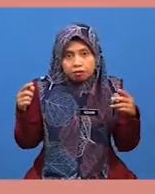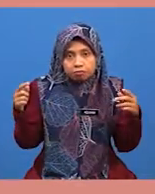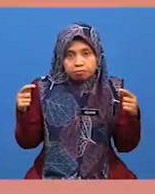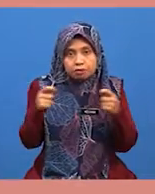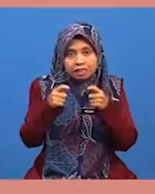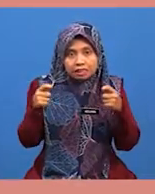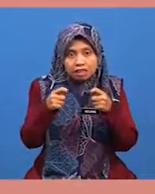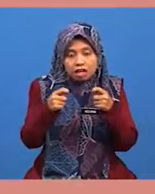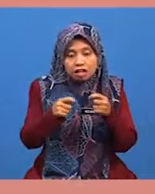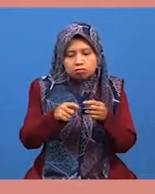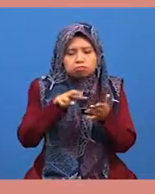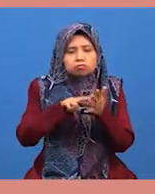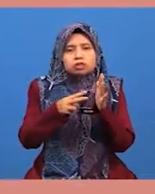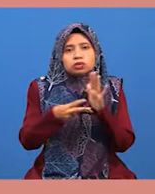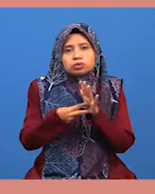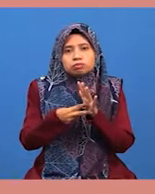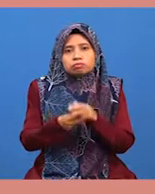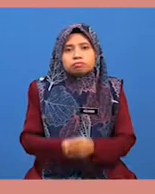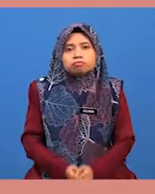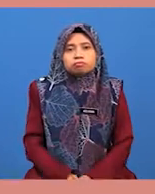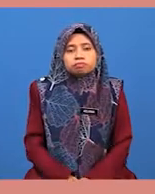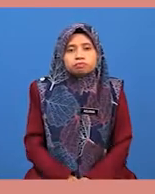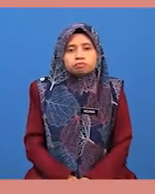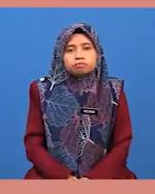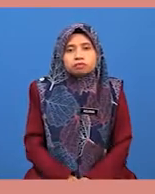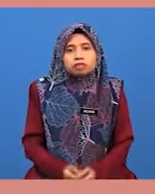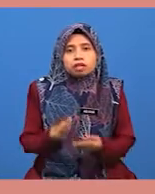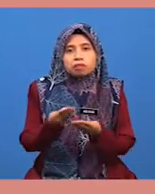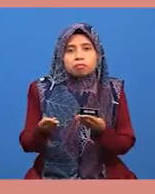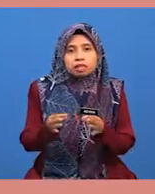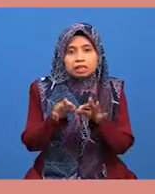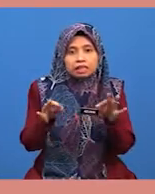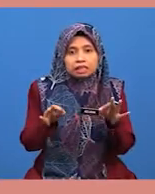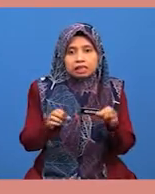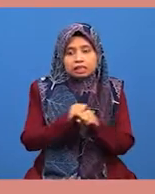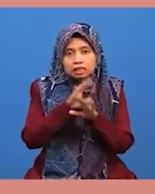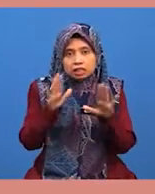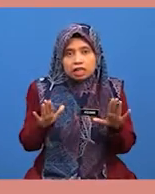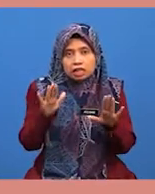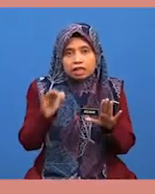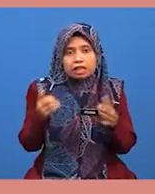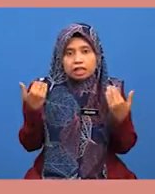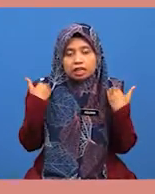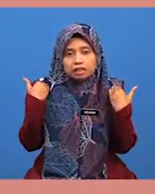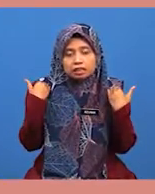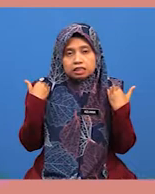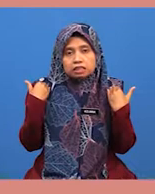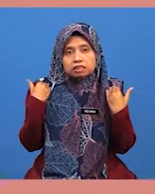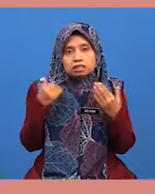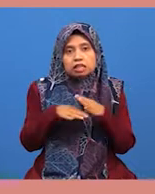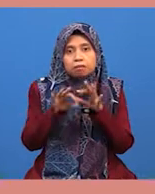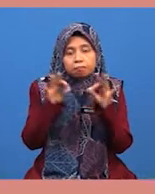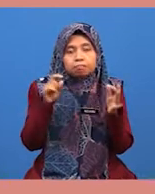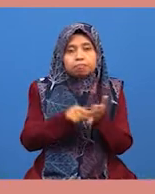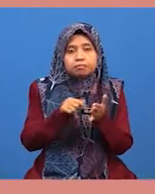pertentangan. Apakah maksud ayat ini? Maksud bagi ayat keterangan yang terdapat dalam ayat